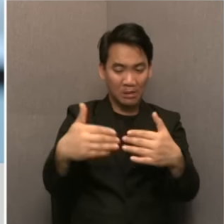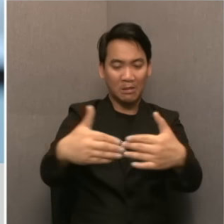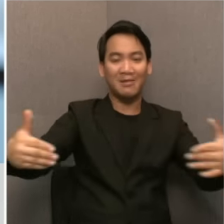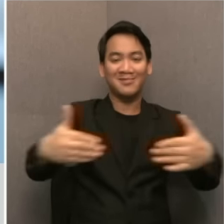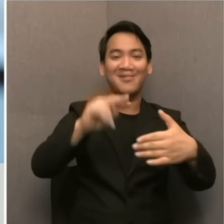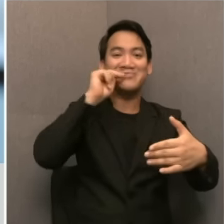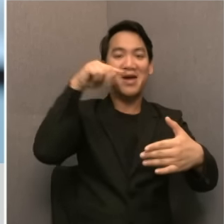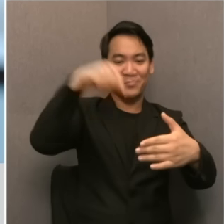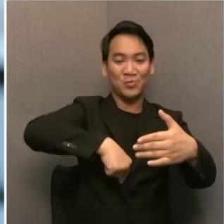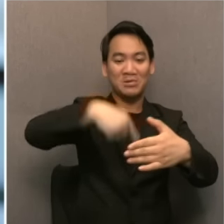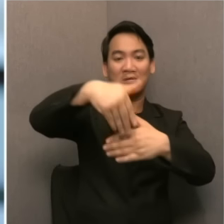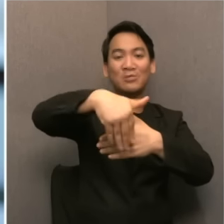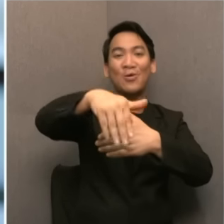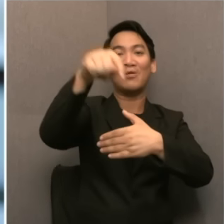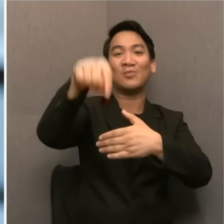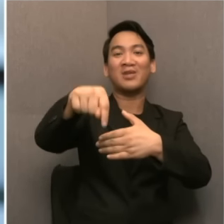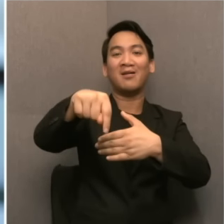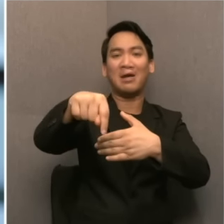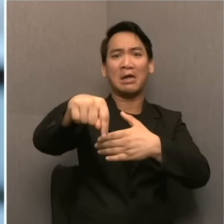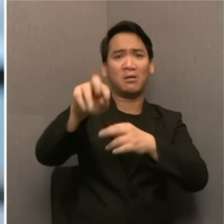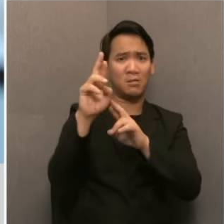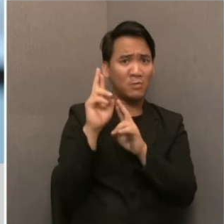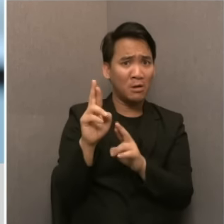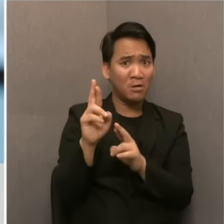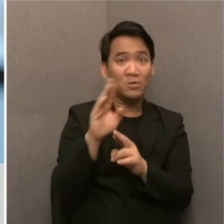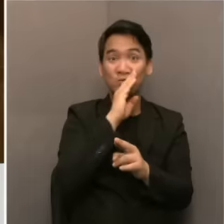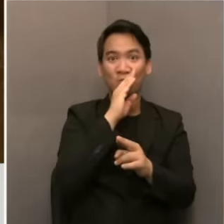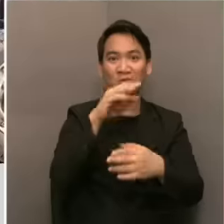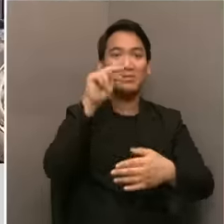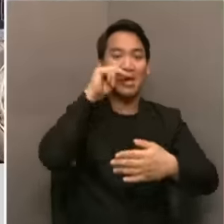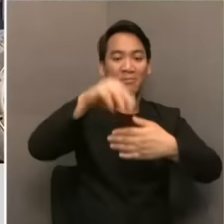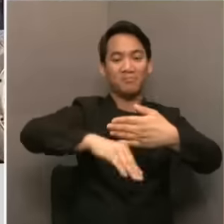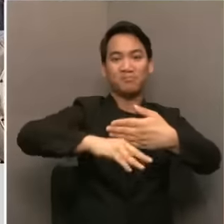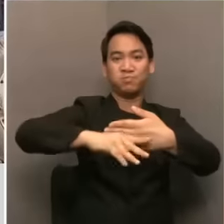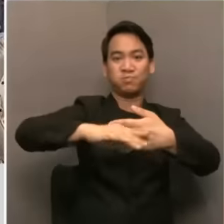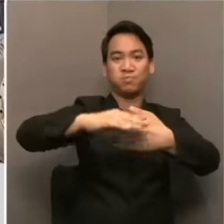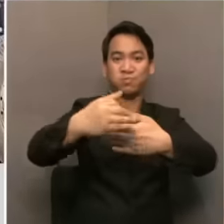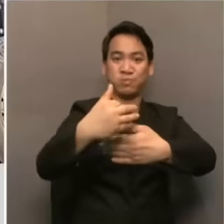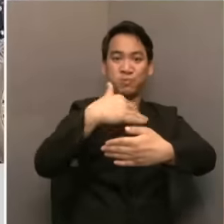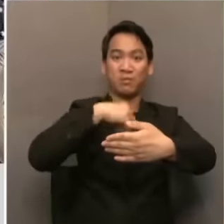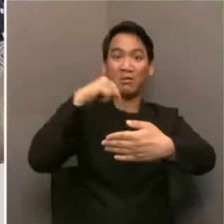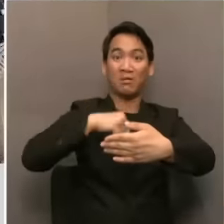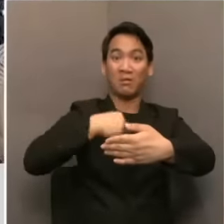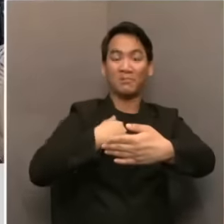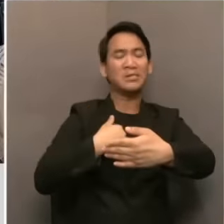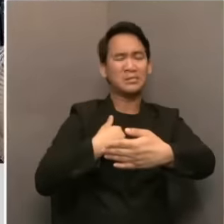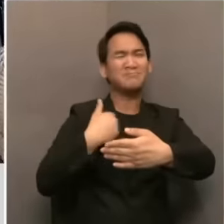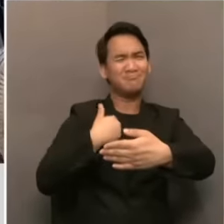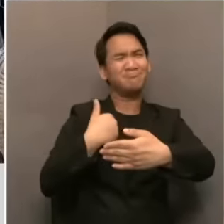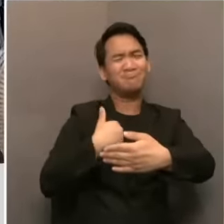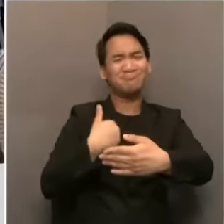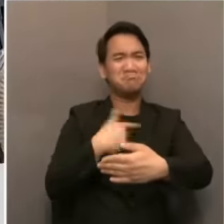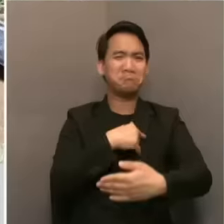นคือถ้าเกิดว่าน้ำทะเลมันหนุนสูงสูงจนเกินขอบที่รับได้เนี่ยมันก็เป็นไปได้ในชุมชนบางพื้นที ่ นะครับที่จะมีน้ำท่วม